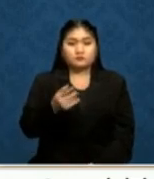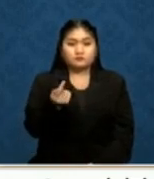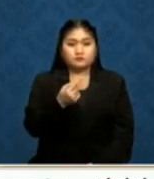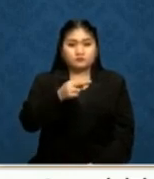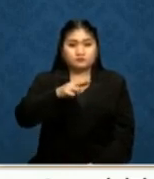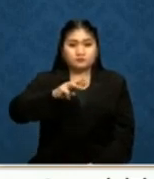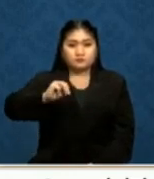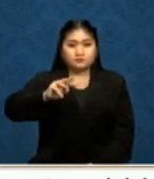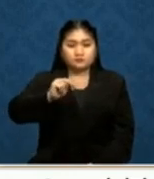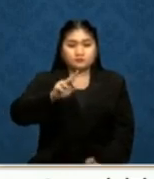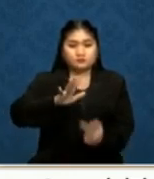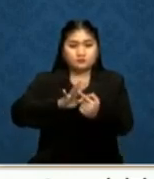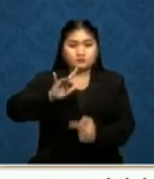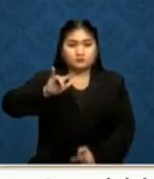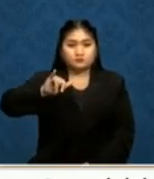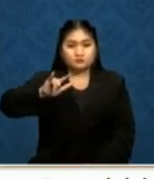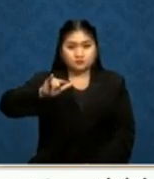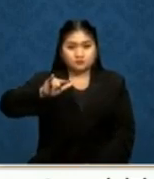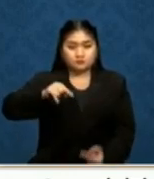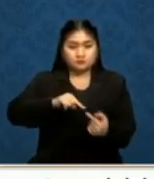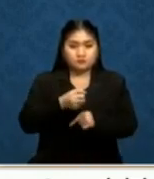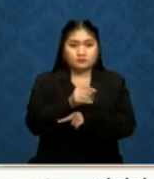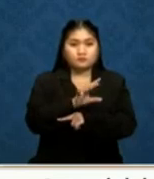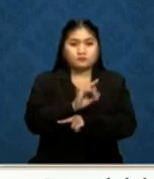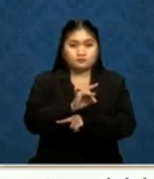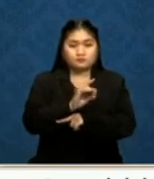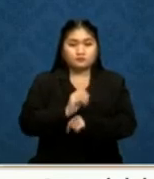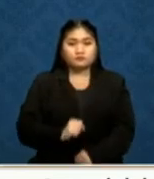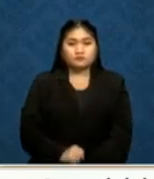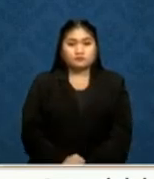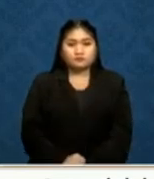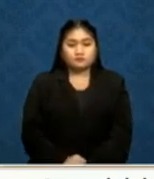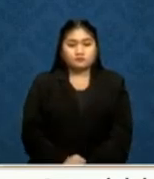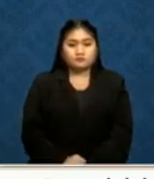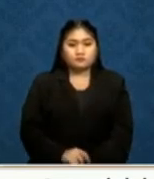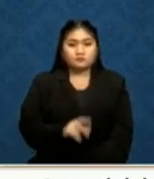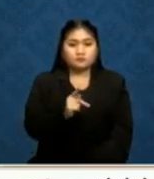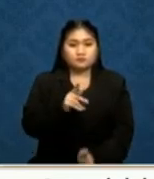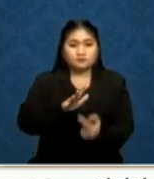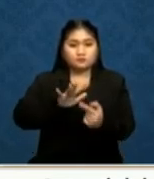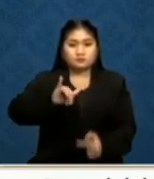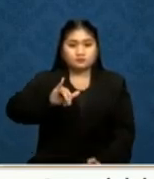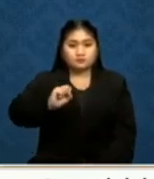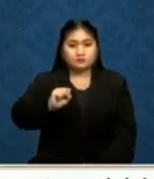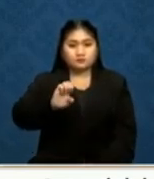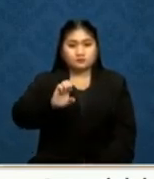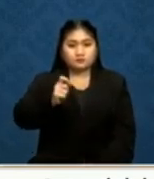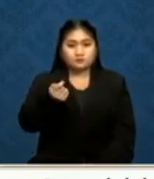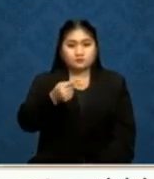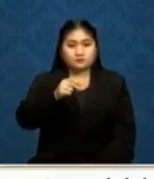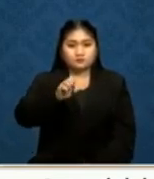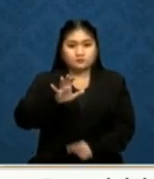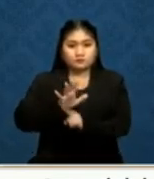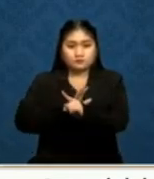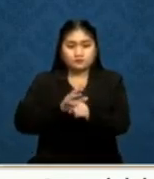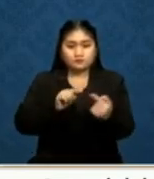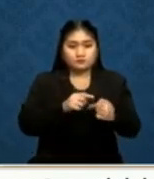นูญมั่นคง18นายกายสิทธิ์พิศวงปาการ